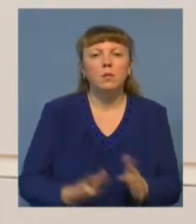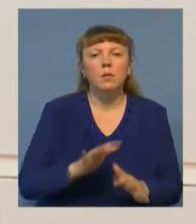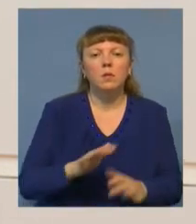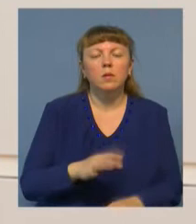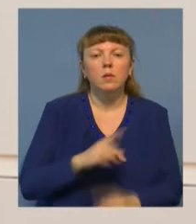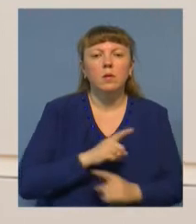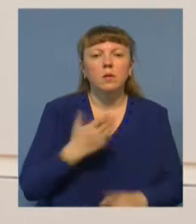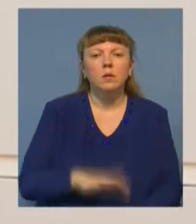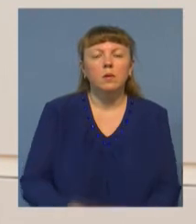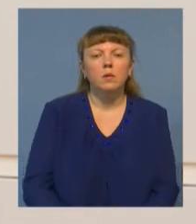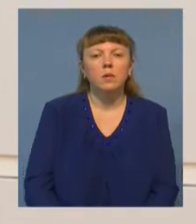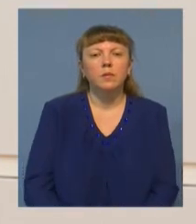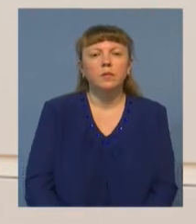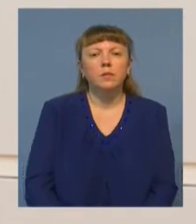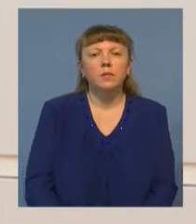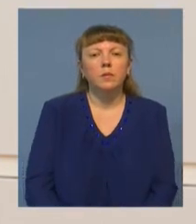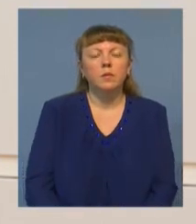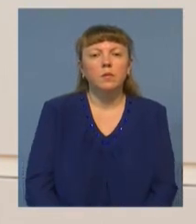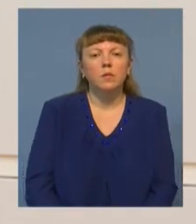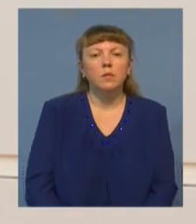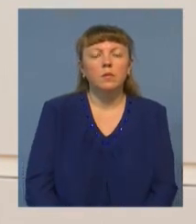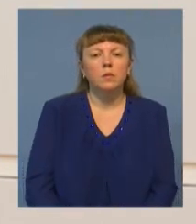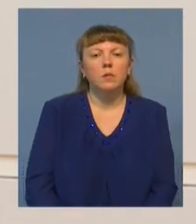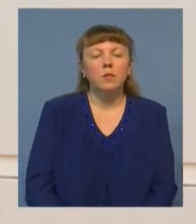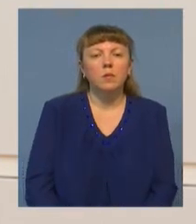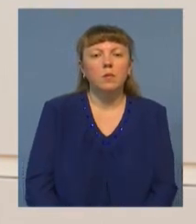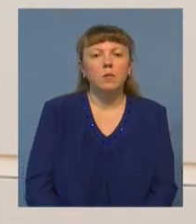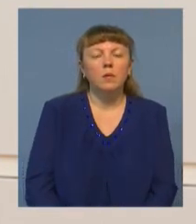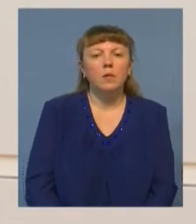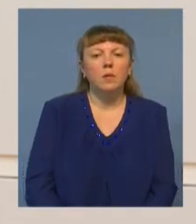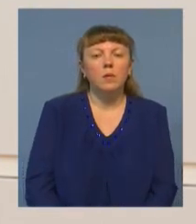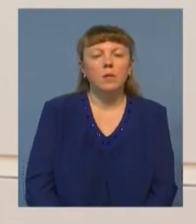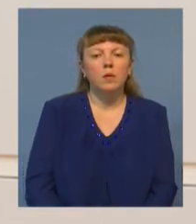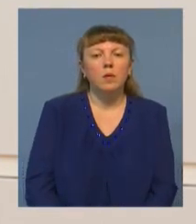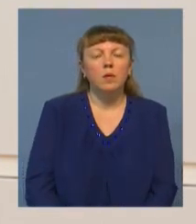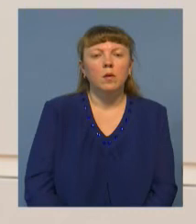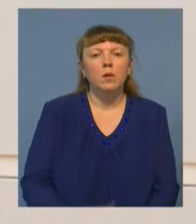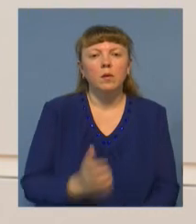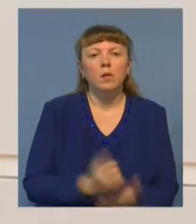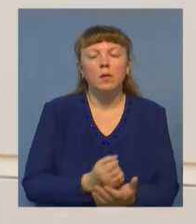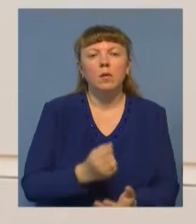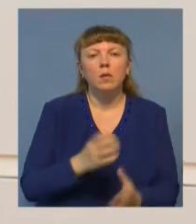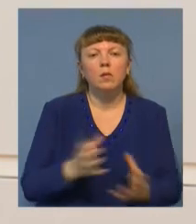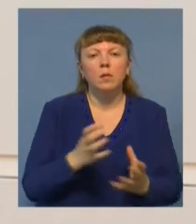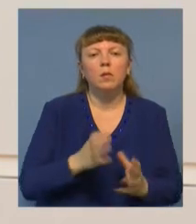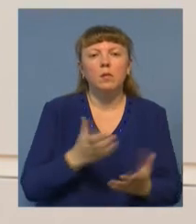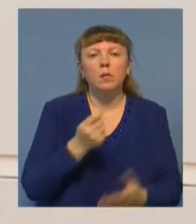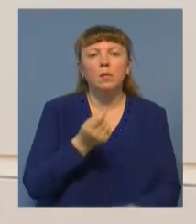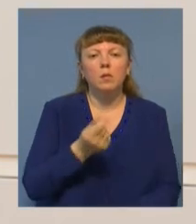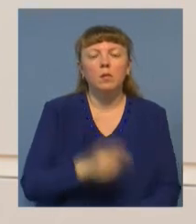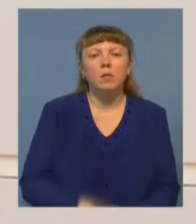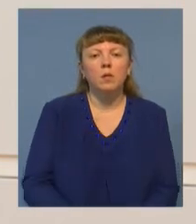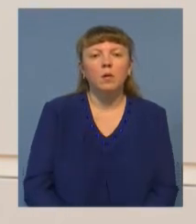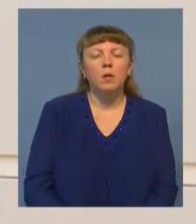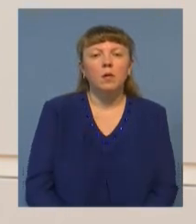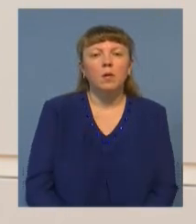Mm-hmm. Вот. Что можно сказать об особенности установления фактов нахождения лица на иждивении, если немного остановиться на